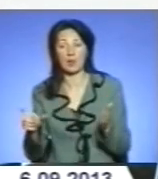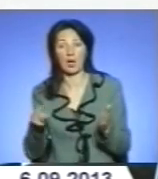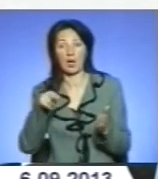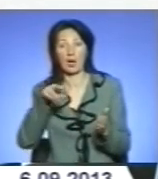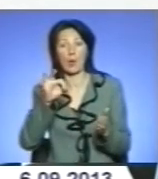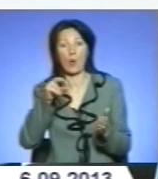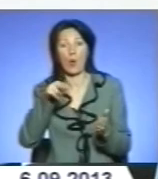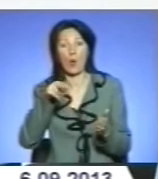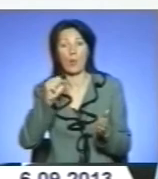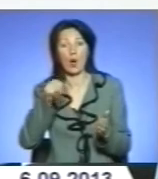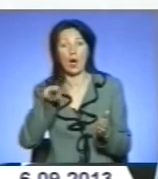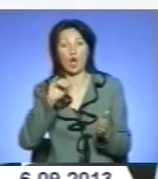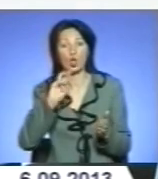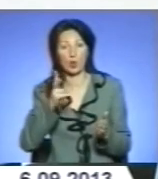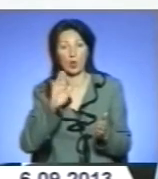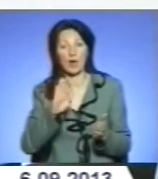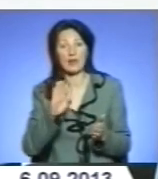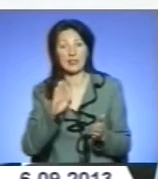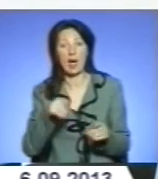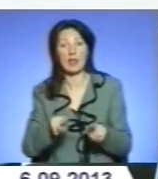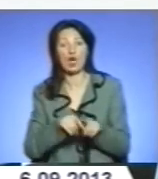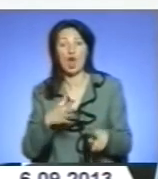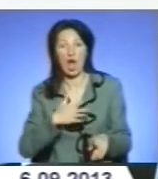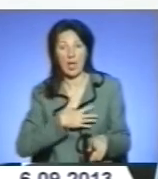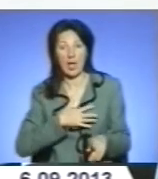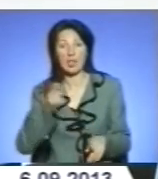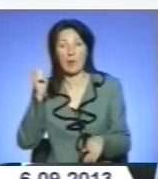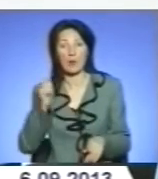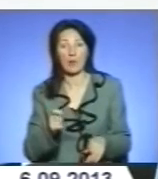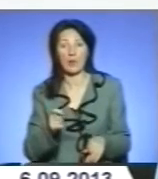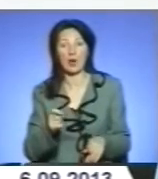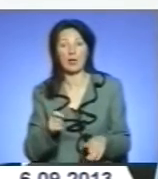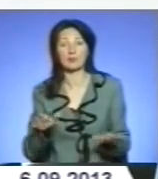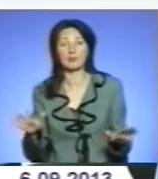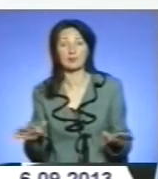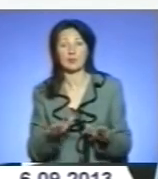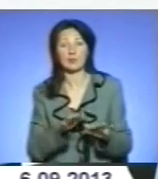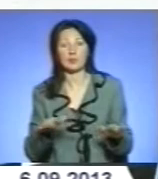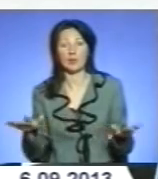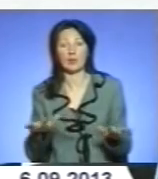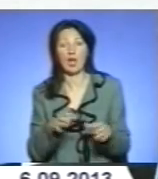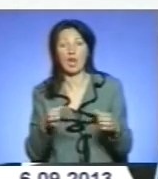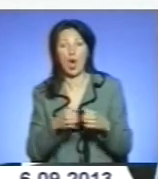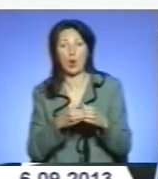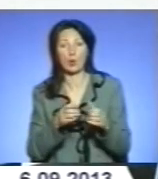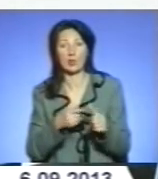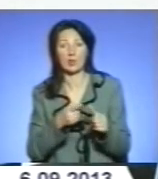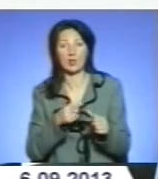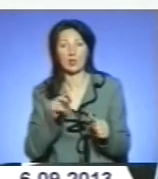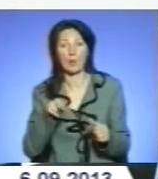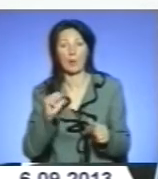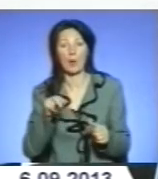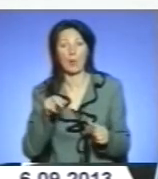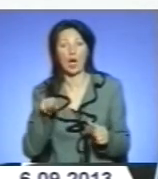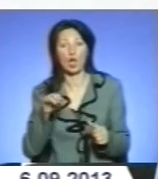Попадюком Василем, а також із Канади прибуває інструментальний гурт, який називається «Папа Дюк». Ну